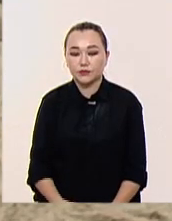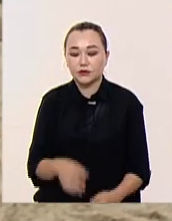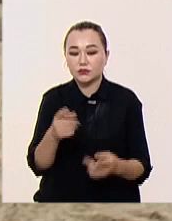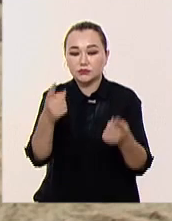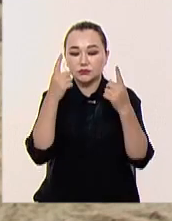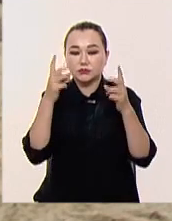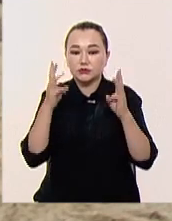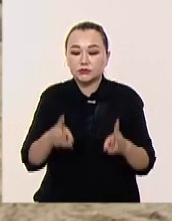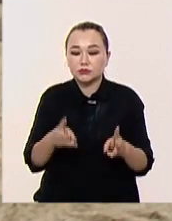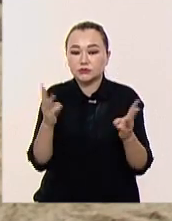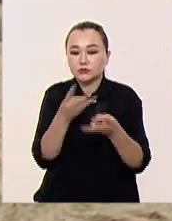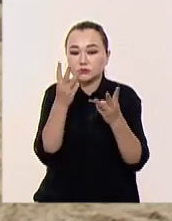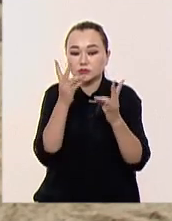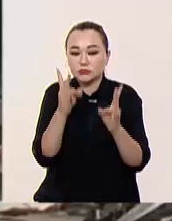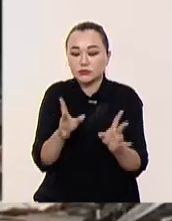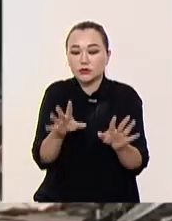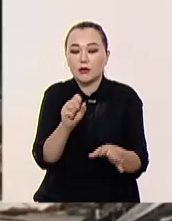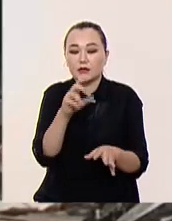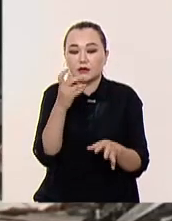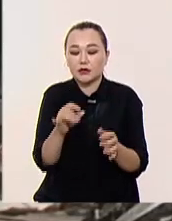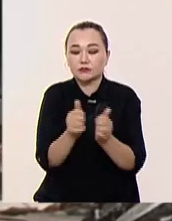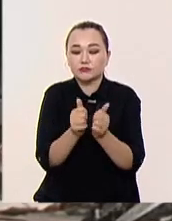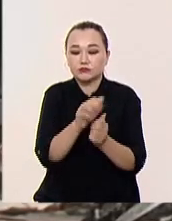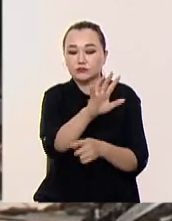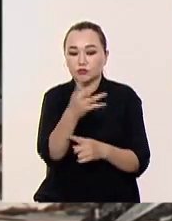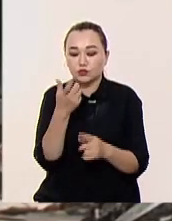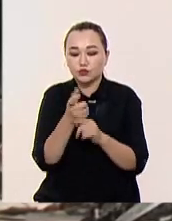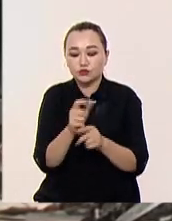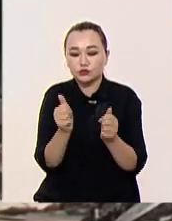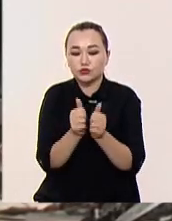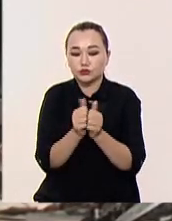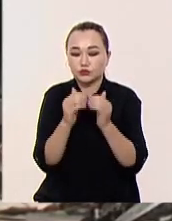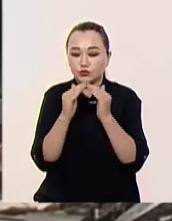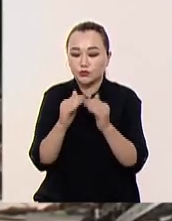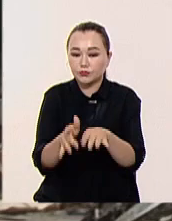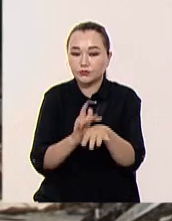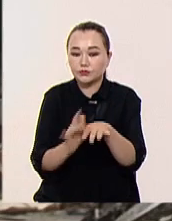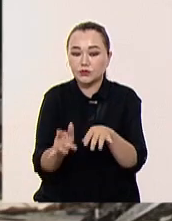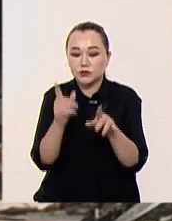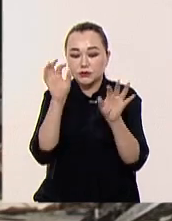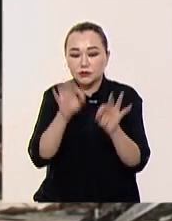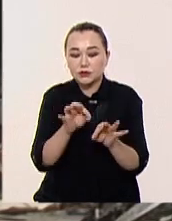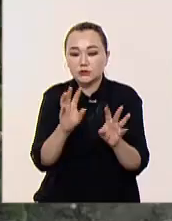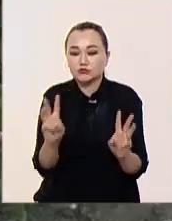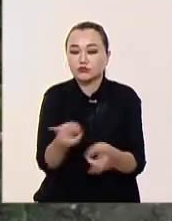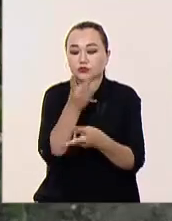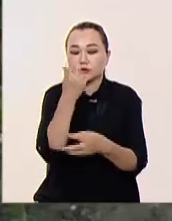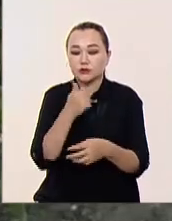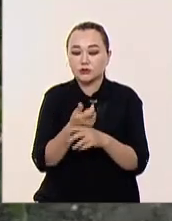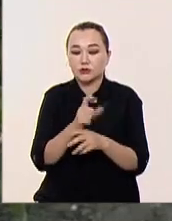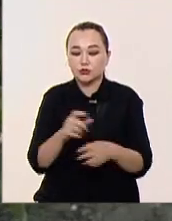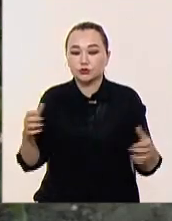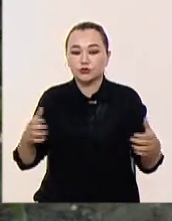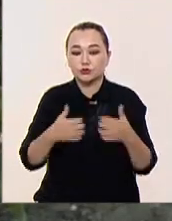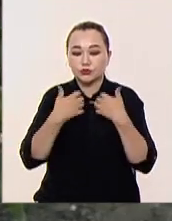Алапат өрт алдымен Аманқарағай ауылының шеткі тұсындағы орманға өте жақын маңдағы үйлерді шарпыған. Қасқағым сәтте лап берген қызыл жалынан қорыққан